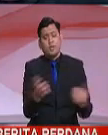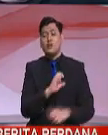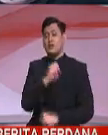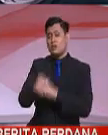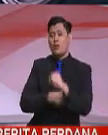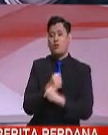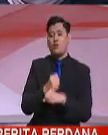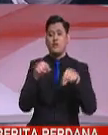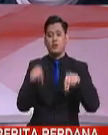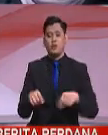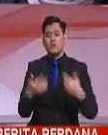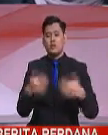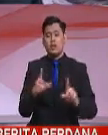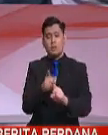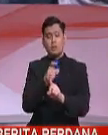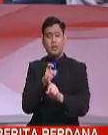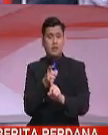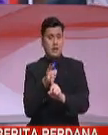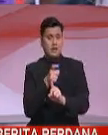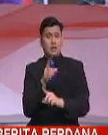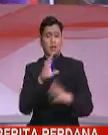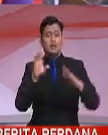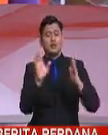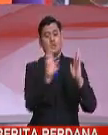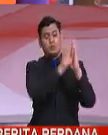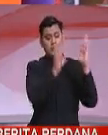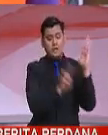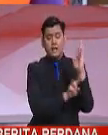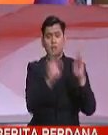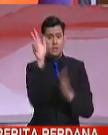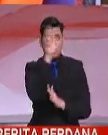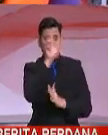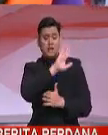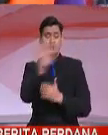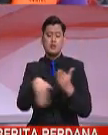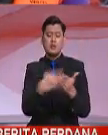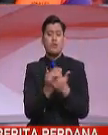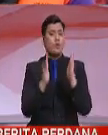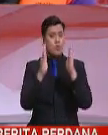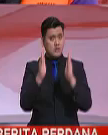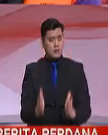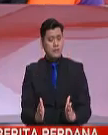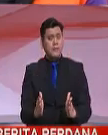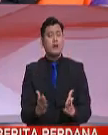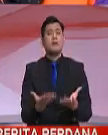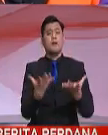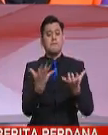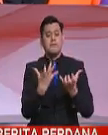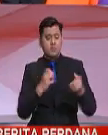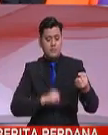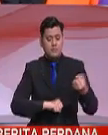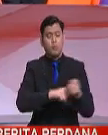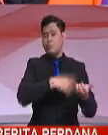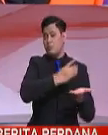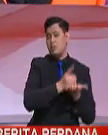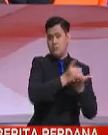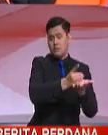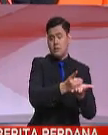di dasar kerajaan supaya semua pihak-pihak yang memberi bantuan terutama